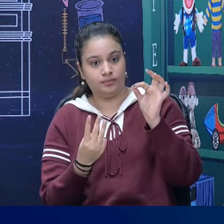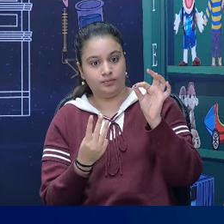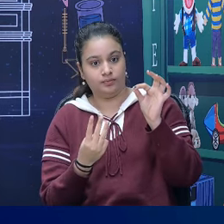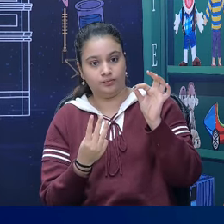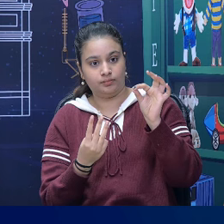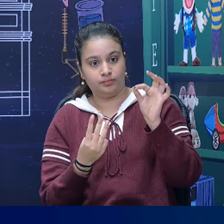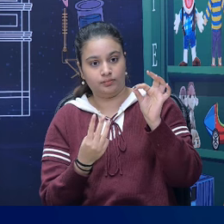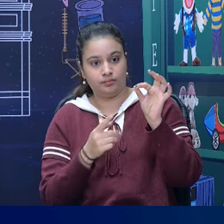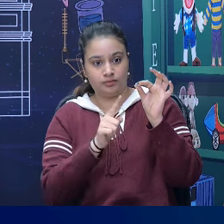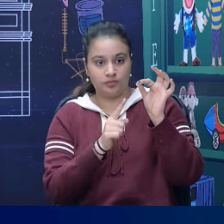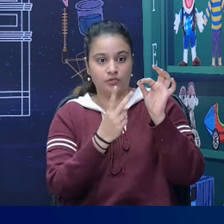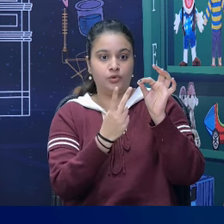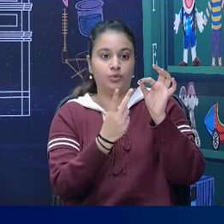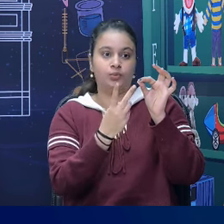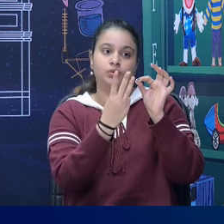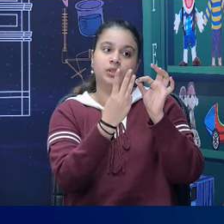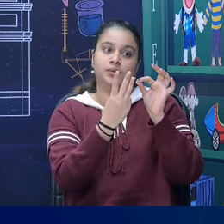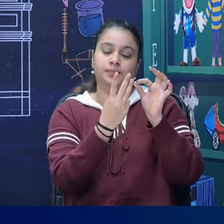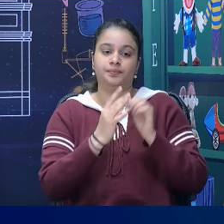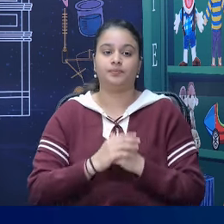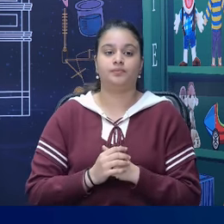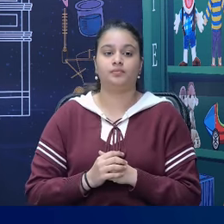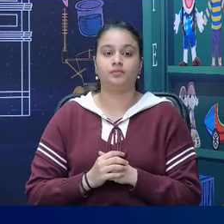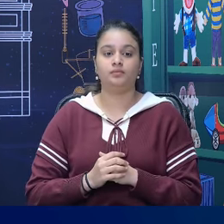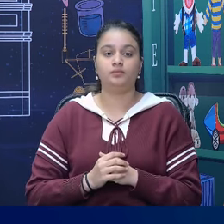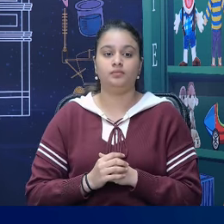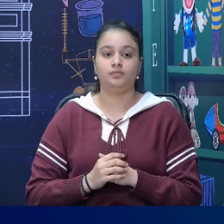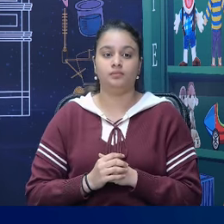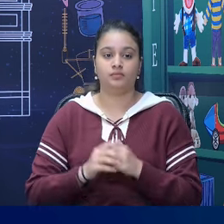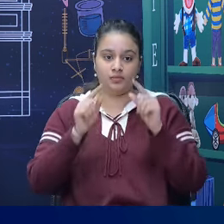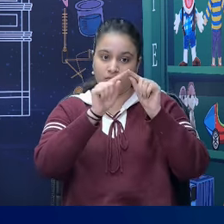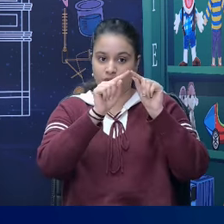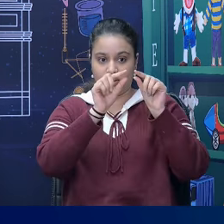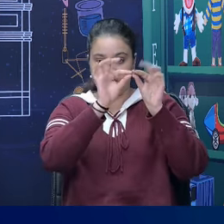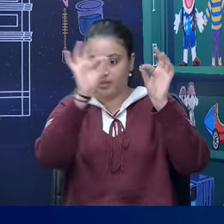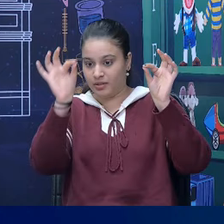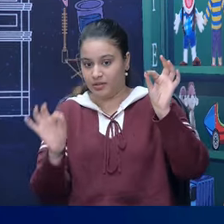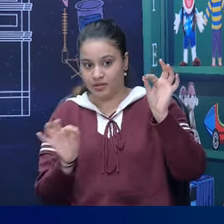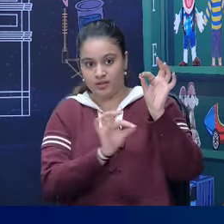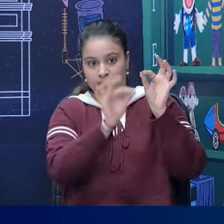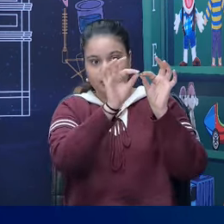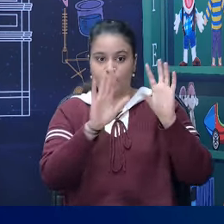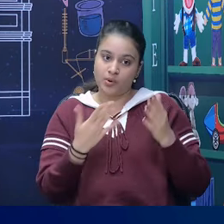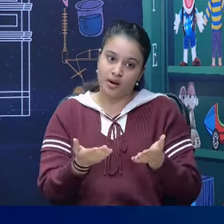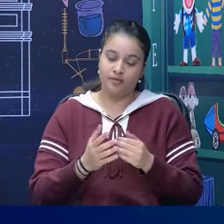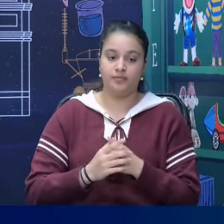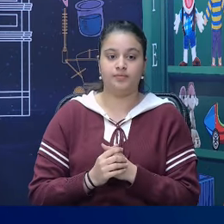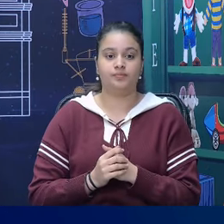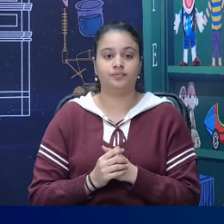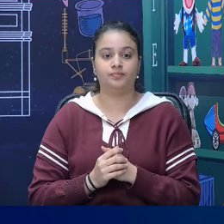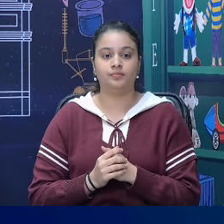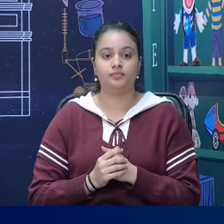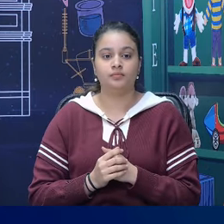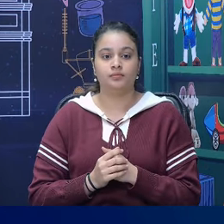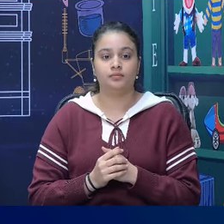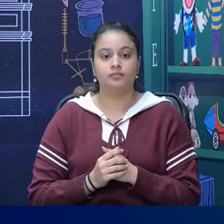तीन वन टू एंड थ्री देखिए स्क्वायर्स बना अंदर की तरफ जो स्थान घेरा इसने तो अब यहां